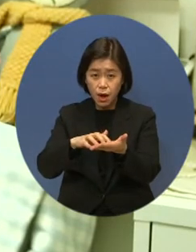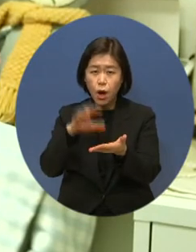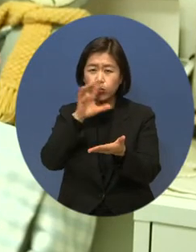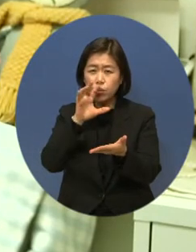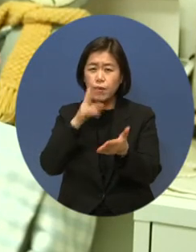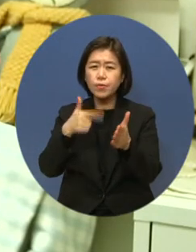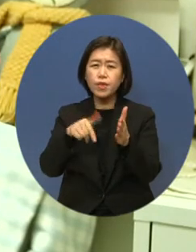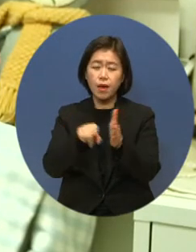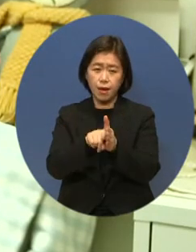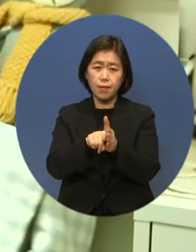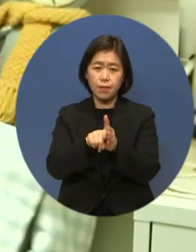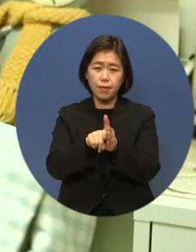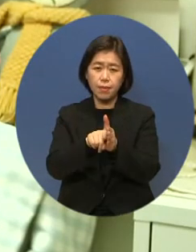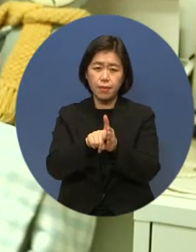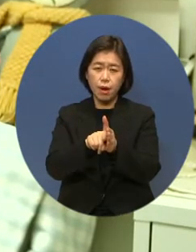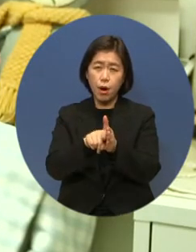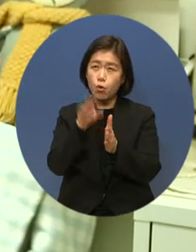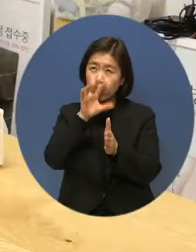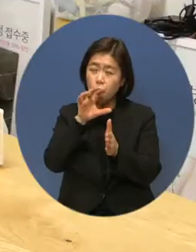위한 교구제입니다.